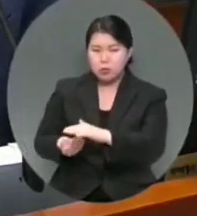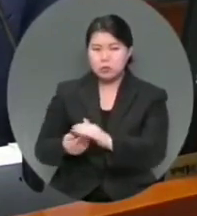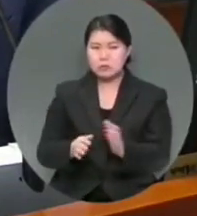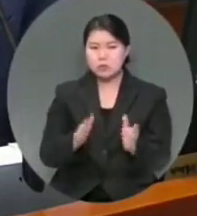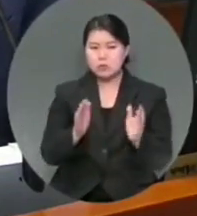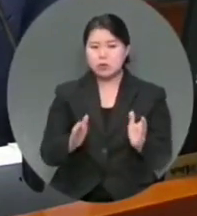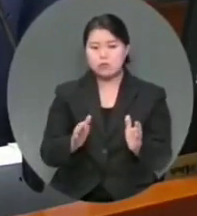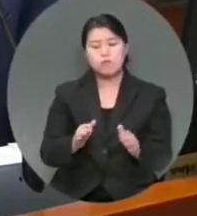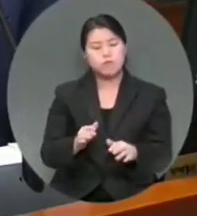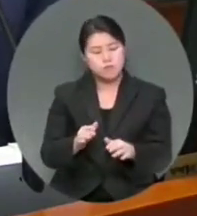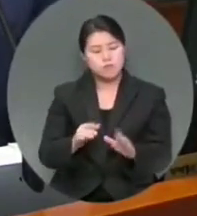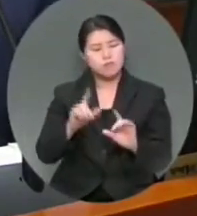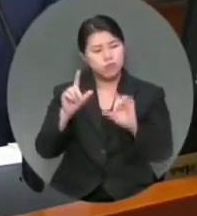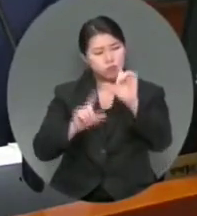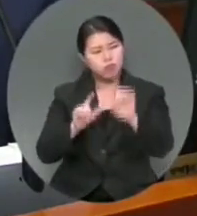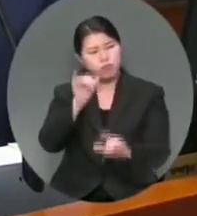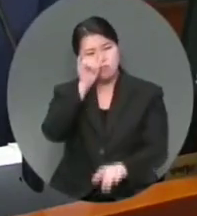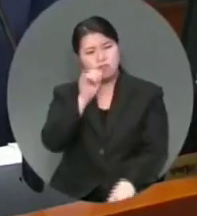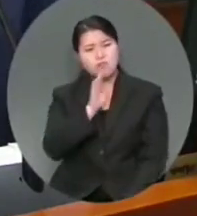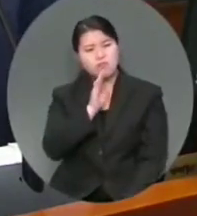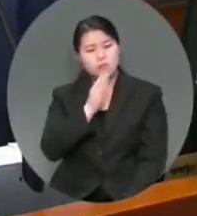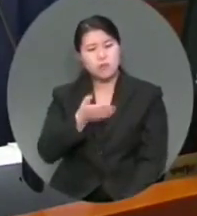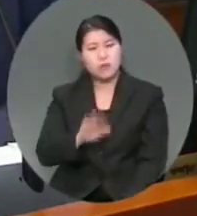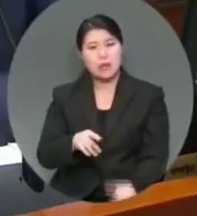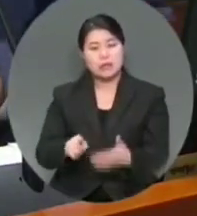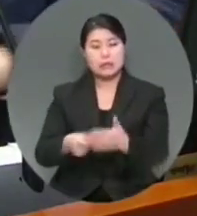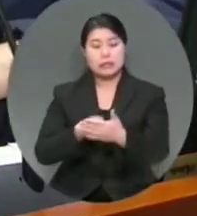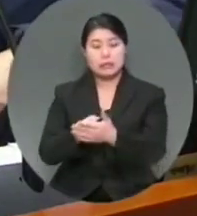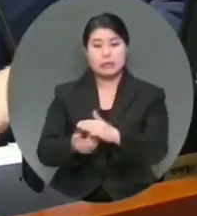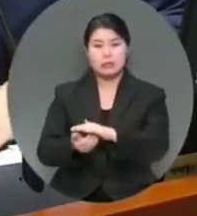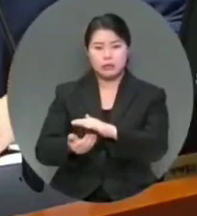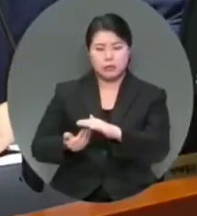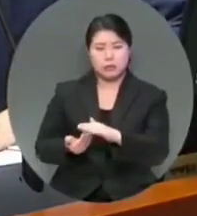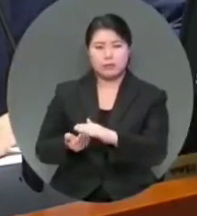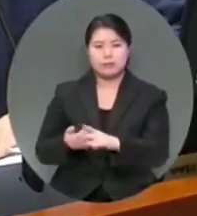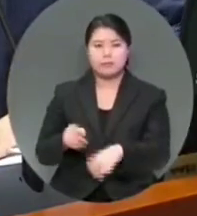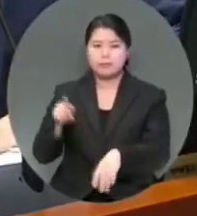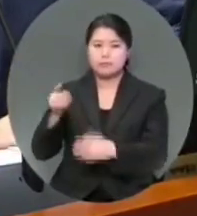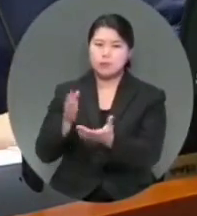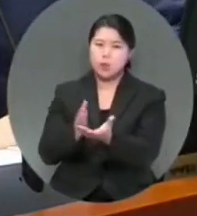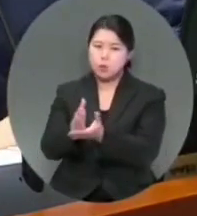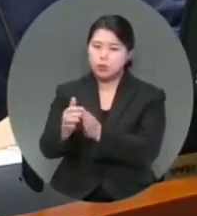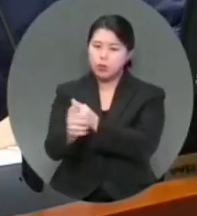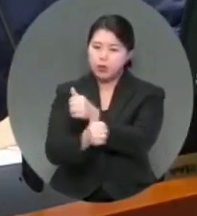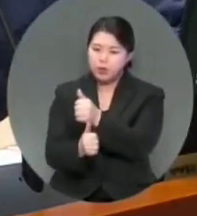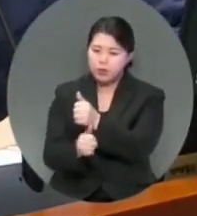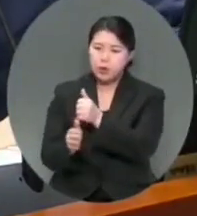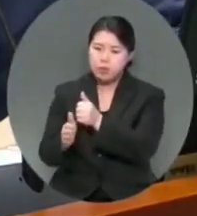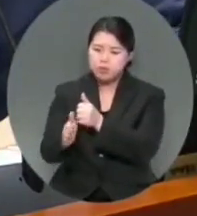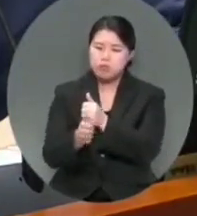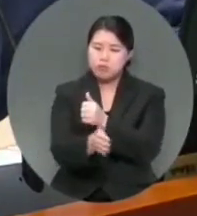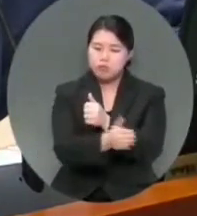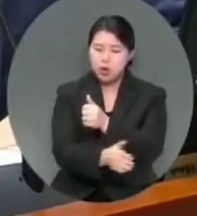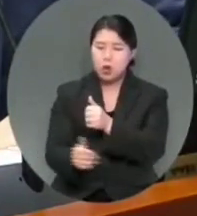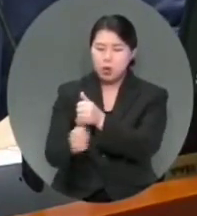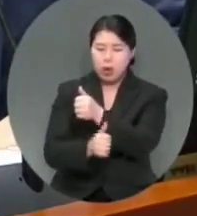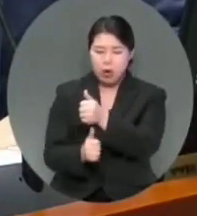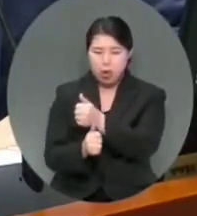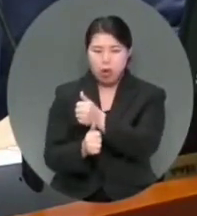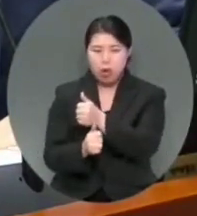의결은 거쳤어요. 근데 보통 국과심의 의결을 거치기 전에는 이런 뭐 전문위원회나 분야별 전문위원회 등 의견들을 거치지